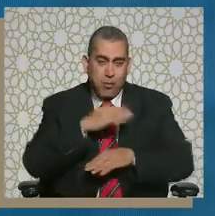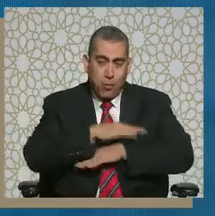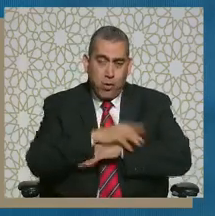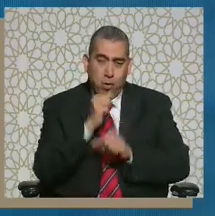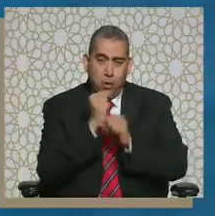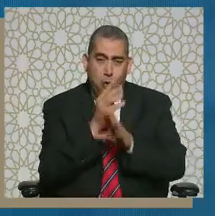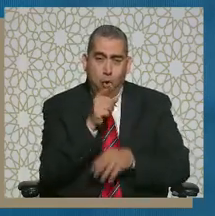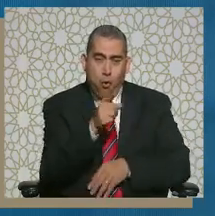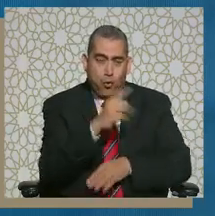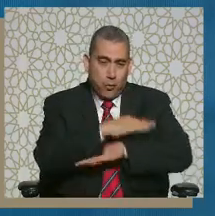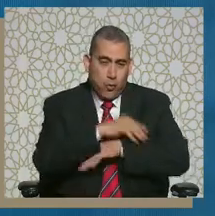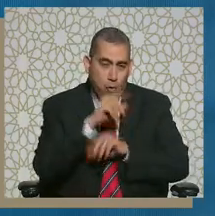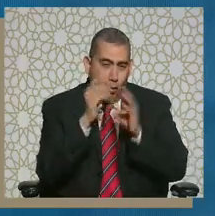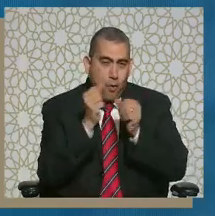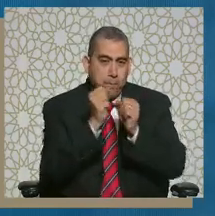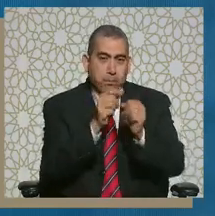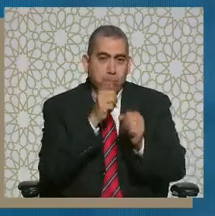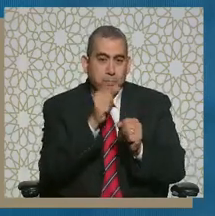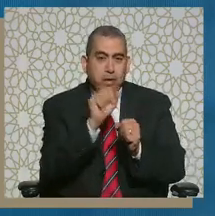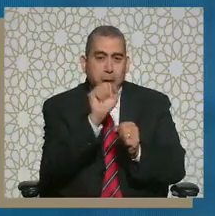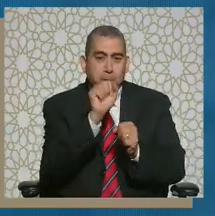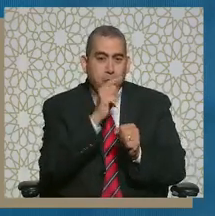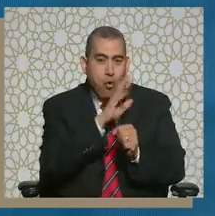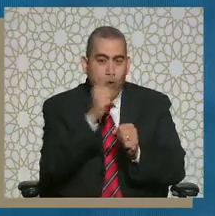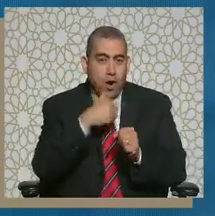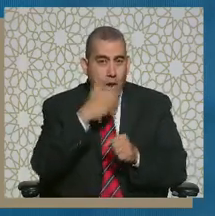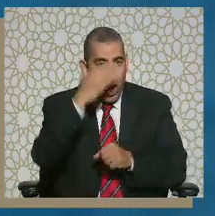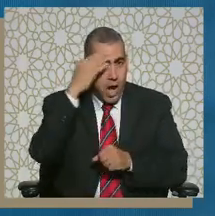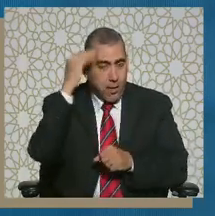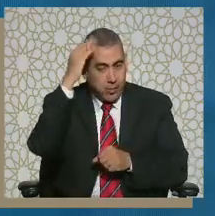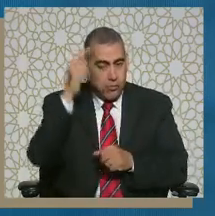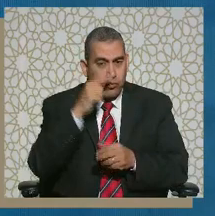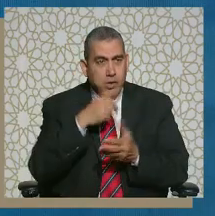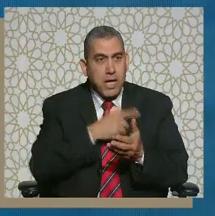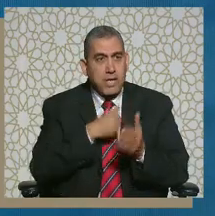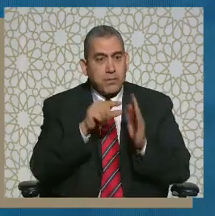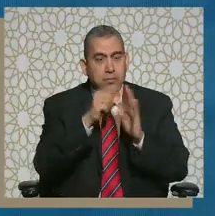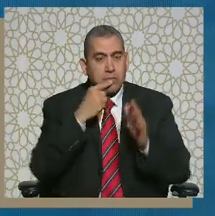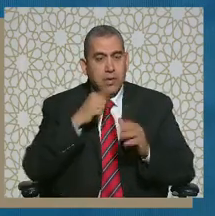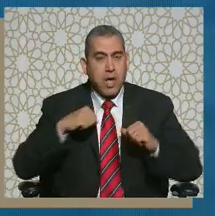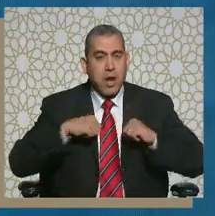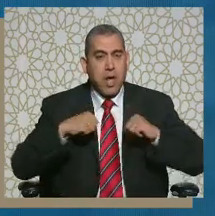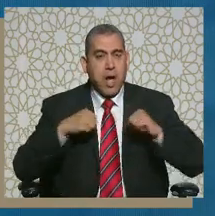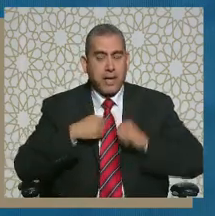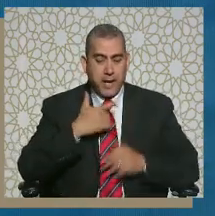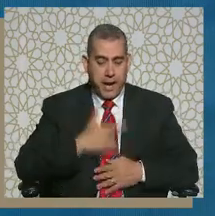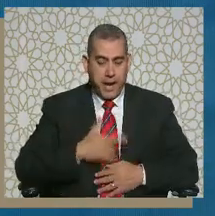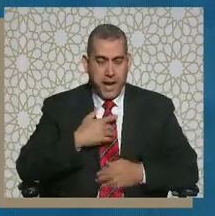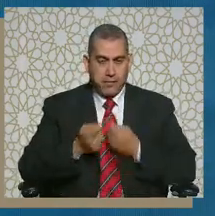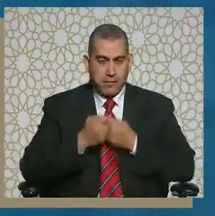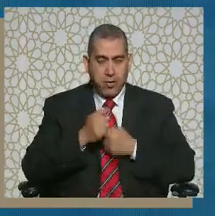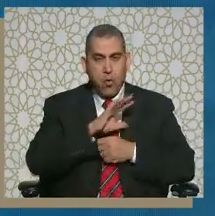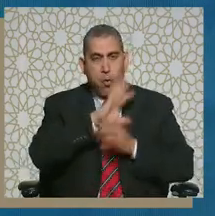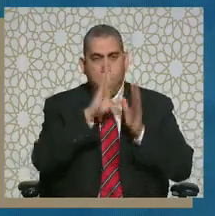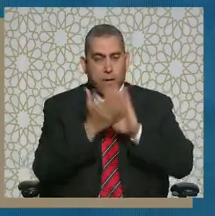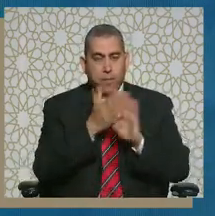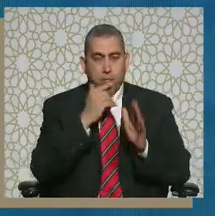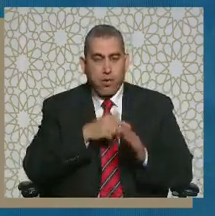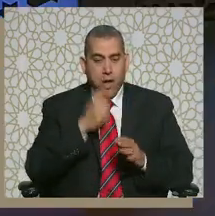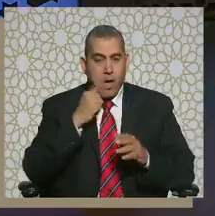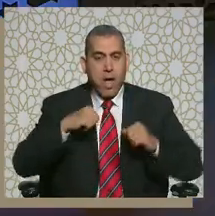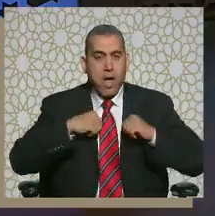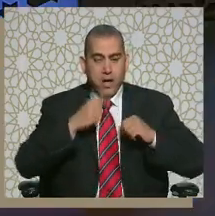وده اللي احنا وده اللي اصطلح عليه العلماء بتسميته رياضه النفس وكل تزكيه وكل ترقيه بتيجي